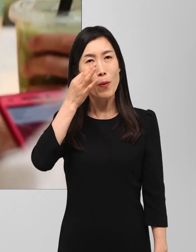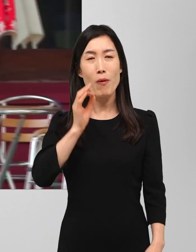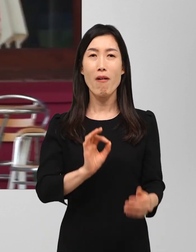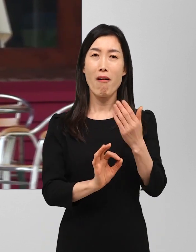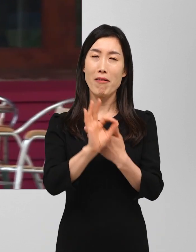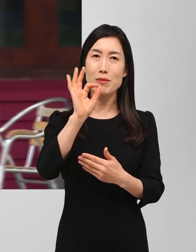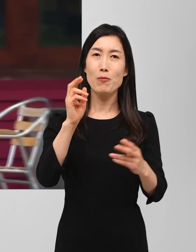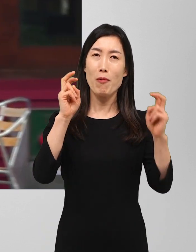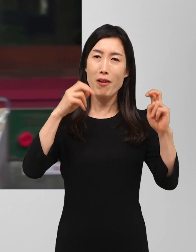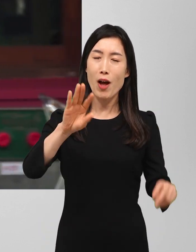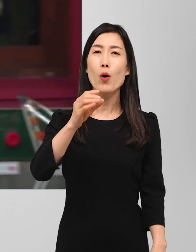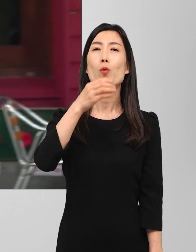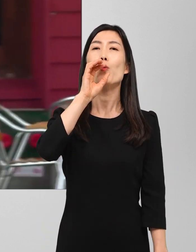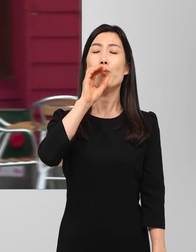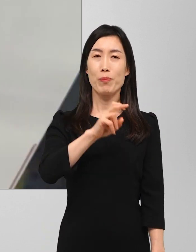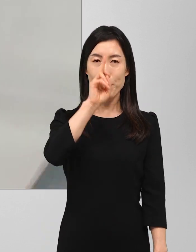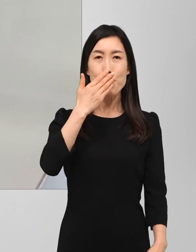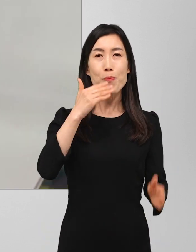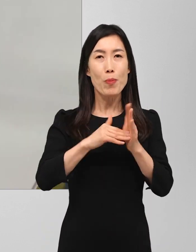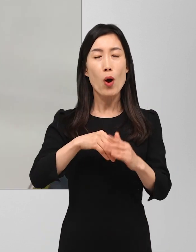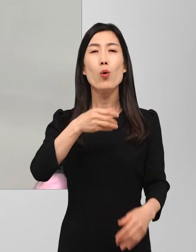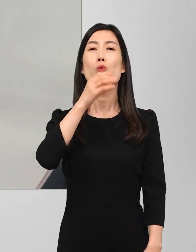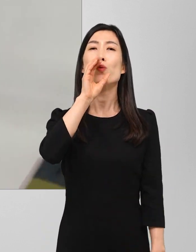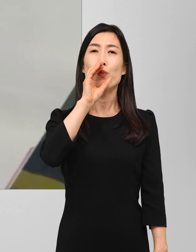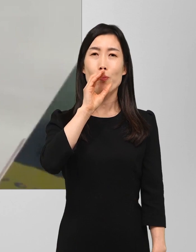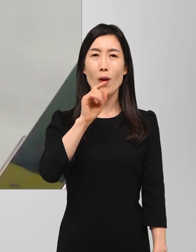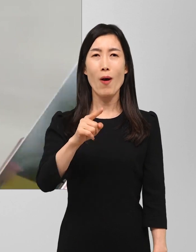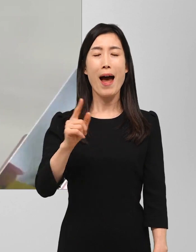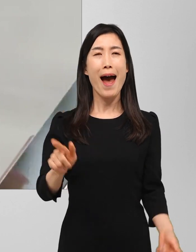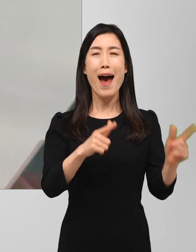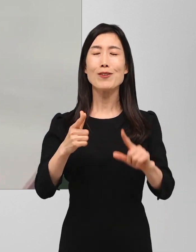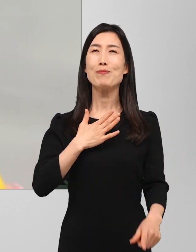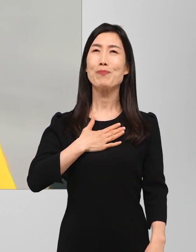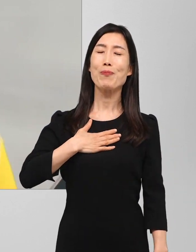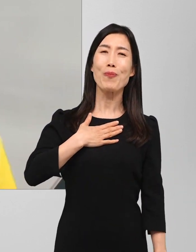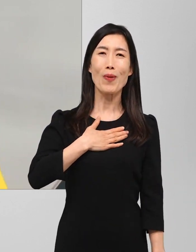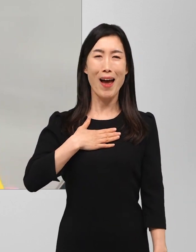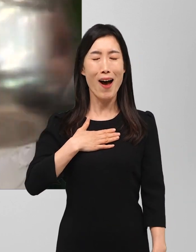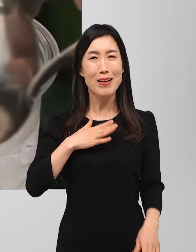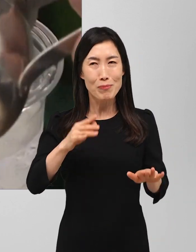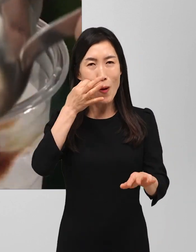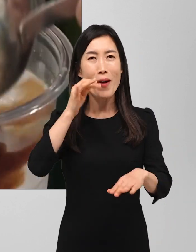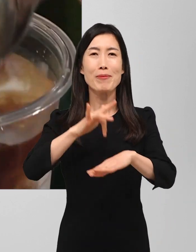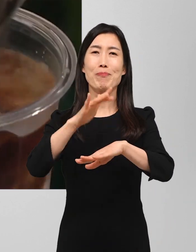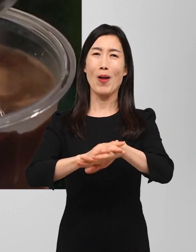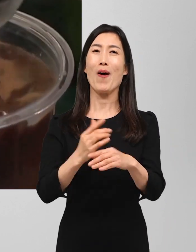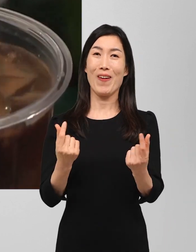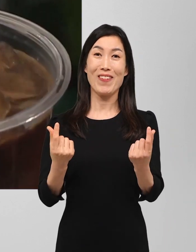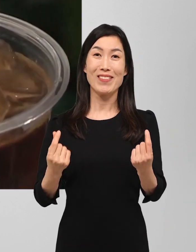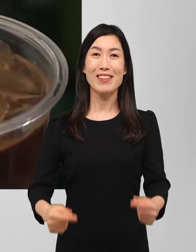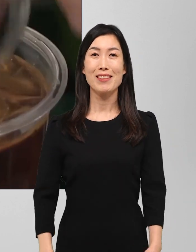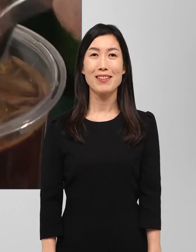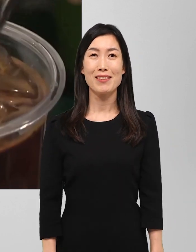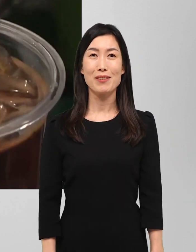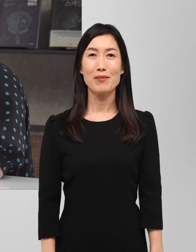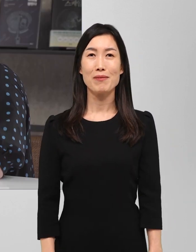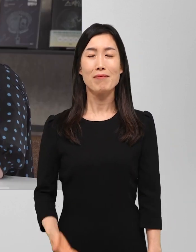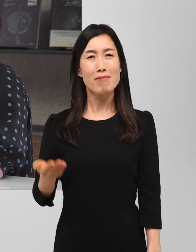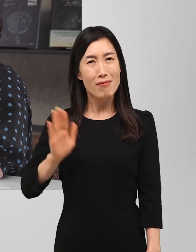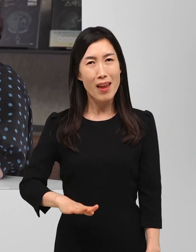요즘은 출퇴근할 때 그리고 점심을 먹고 나서 커피 한 잔 테이크아웃 하는 게 하루의 낭만이자 습관이